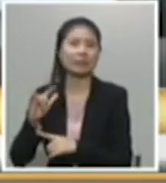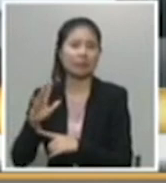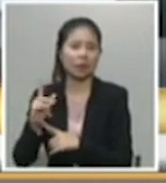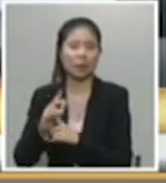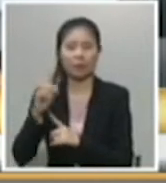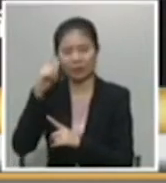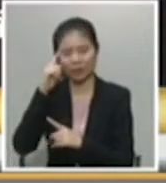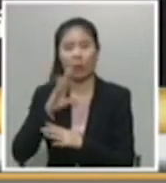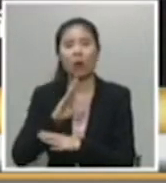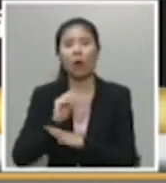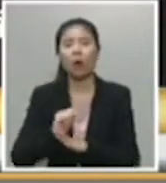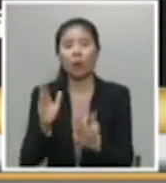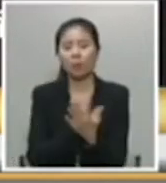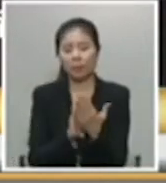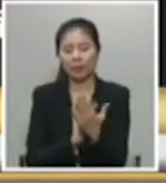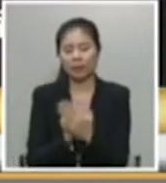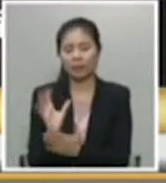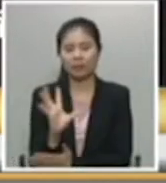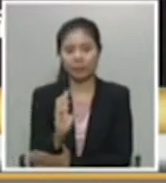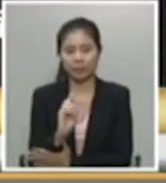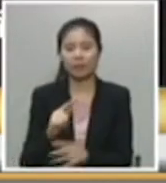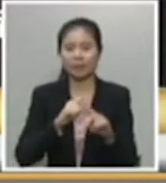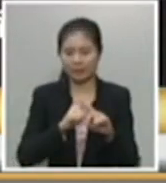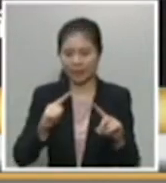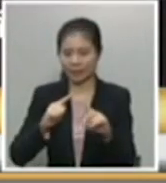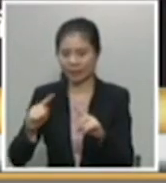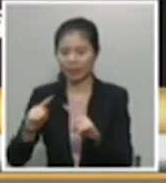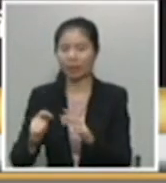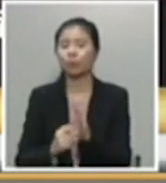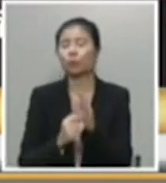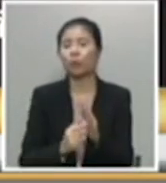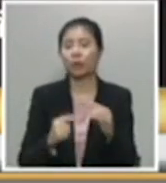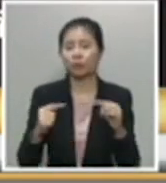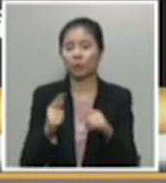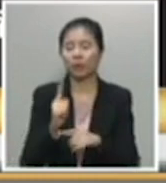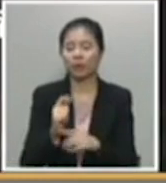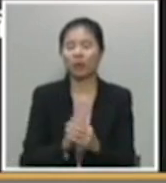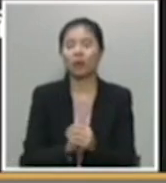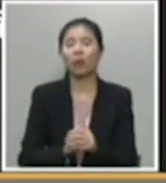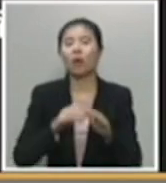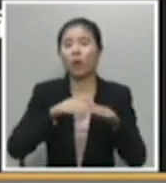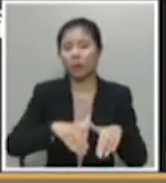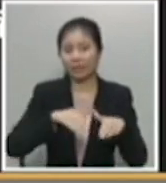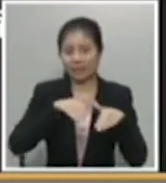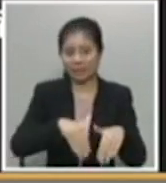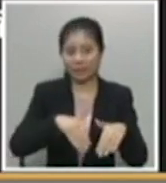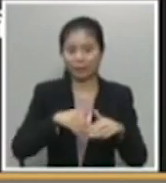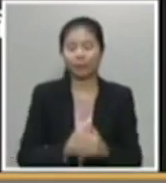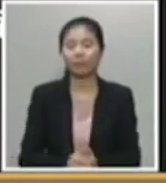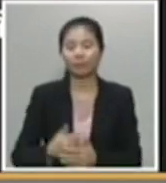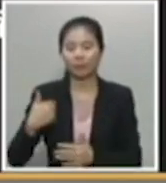ศเพราะฉะนั้นนั่นคือที่มาของความแตกต่างผมขออนุญาตยกตัวอย่างนะครับอย่างกรณีที่ออสเตรเลียเนี่ยเข